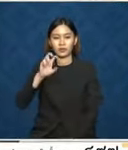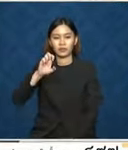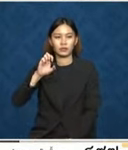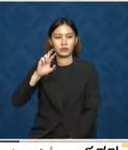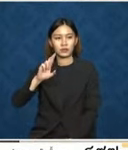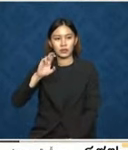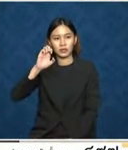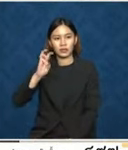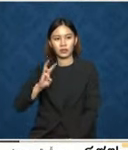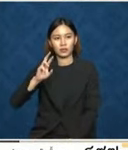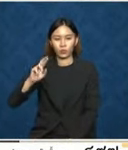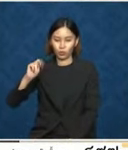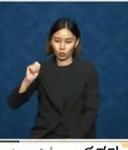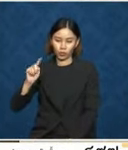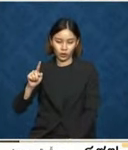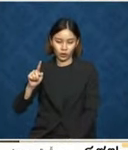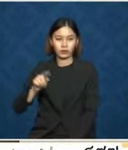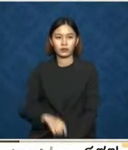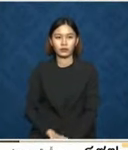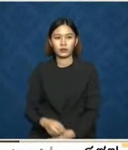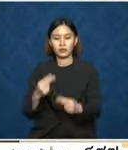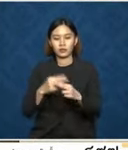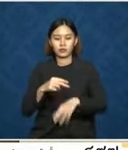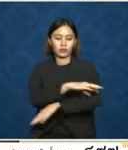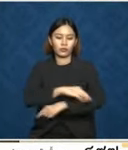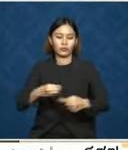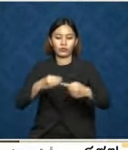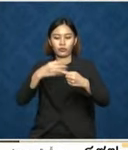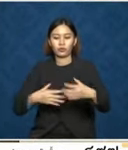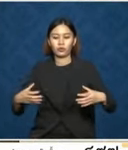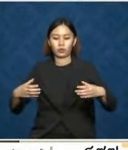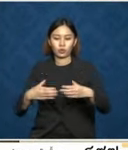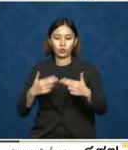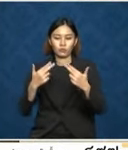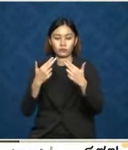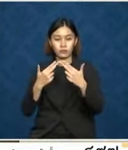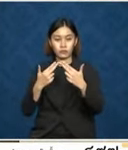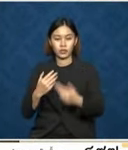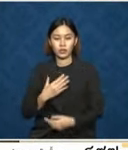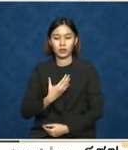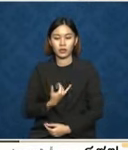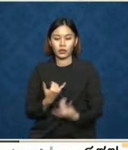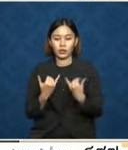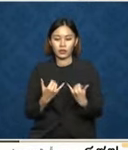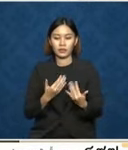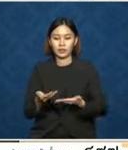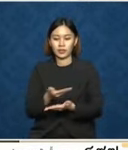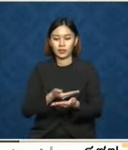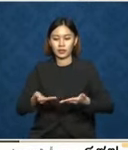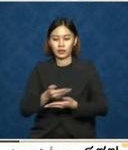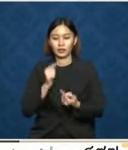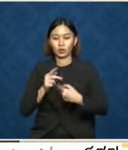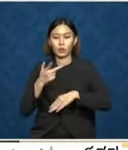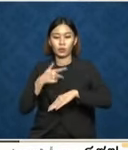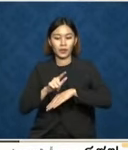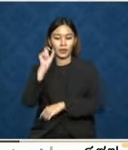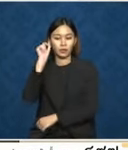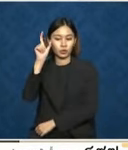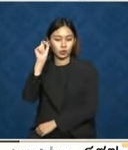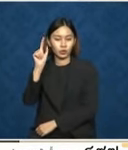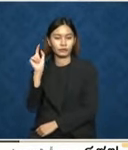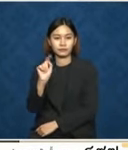ศัตรูสมาชิกสภาผู้แทนราษฎรบัญชีรายชื่อพรรครวมไทยสร้างชาติดิฉันมีเรื่องขอหารือท่านประธานอย่างจำเป็นและเร่ง